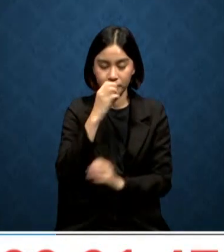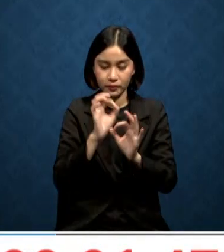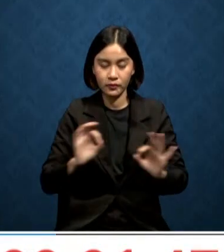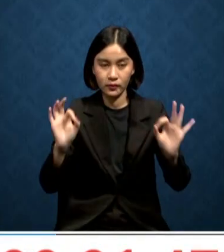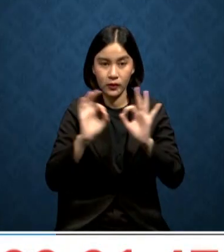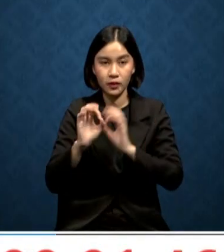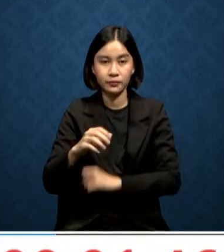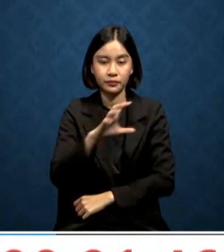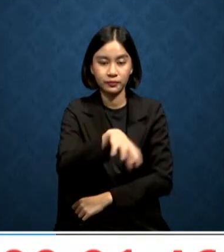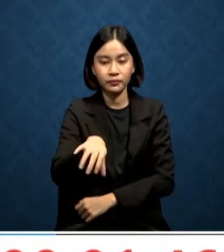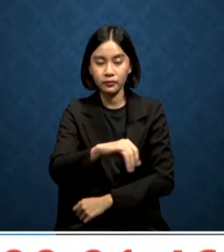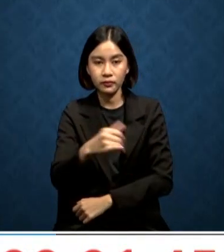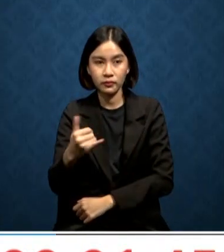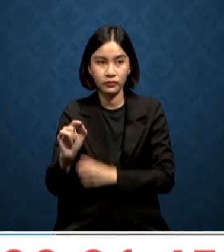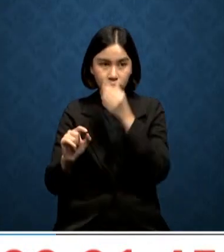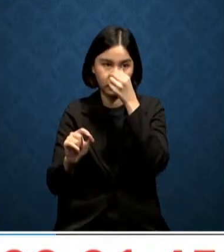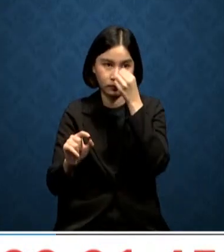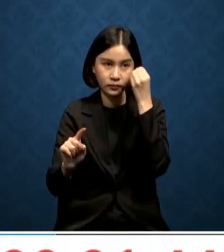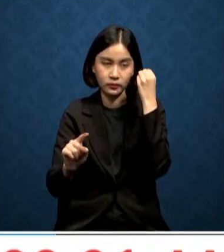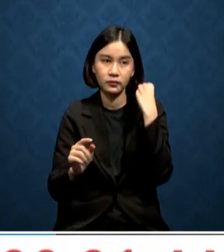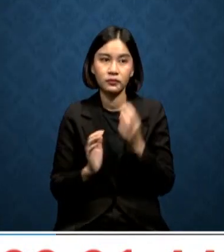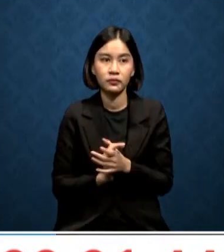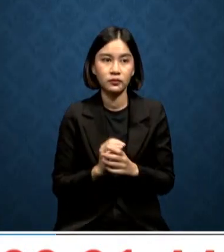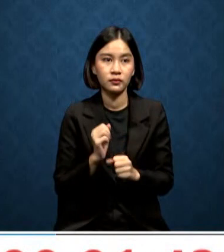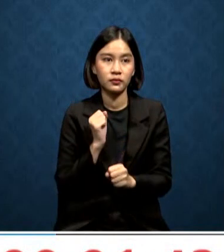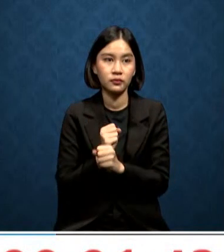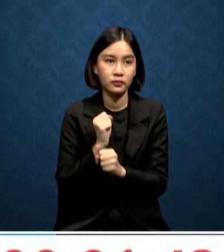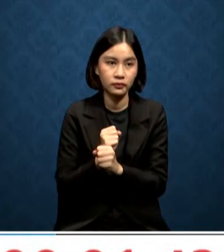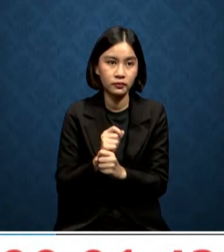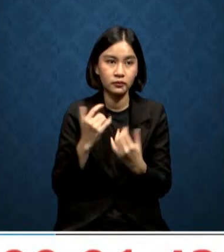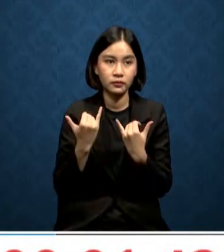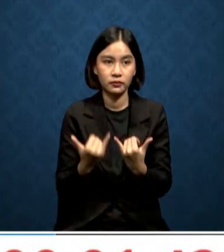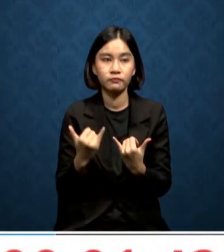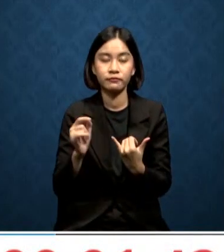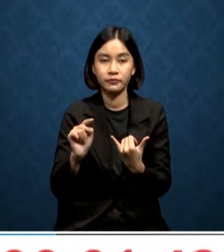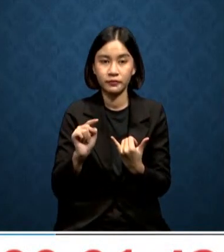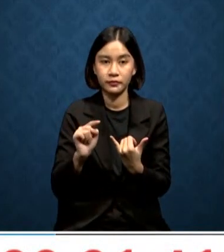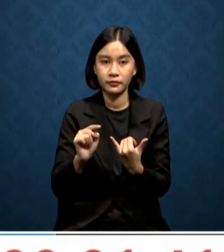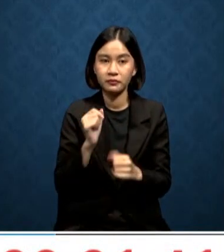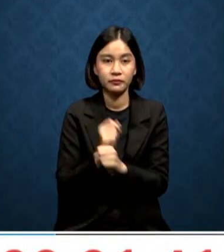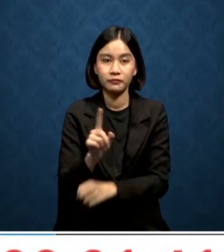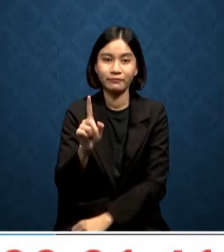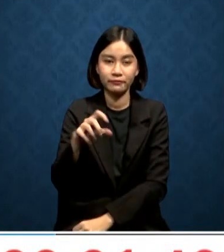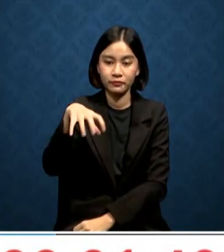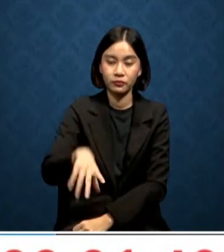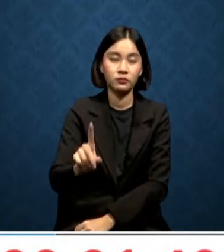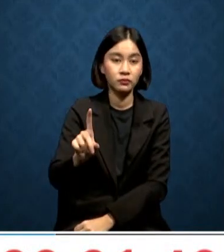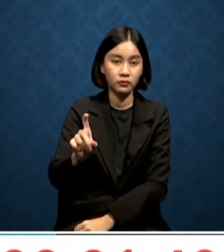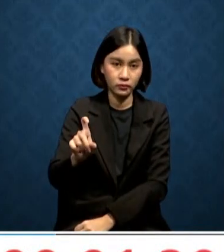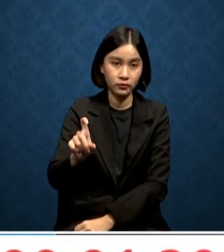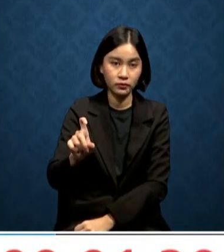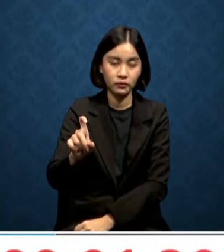ะบางหน่วยงานที่ทำการในปัจจุบันไม่สามารถใช้การได้นะครับ